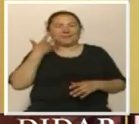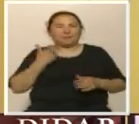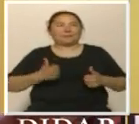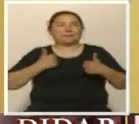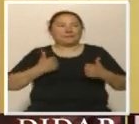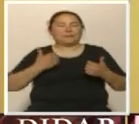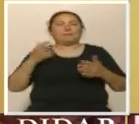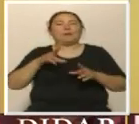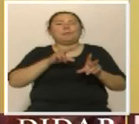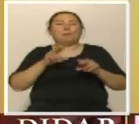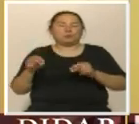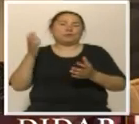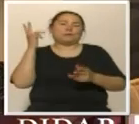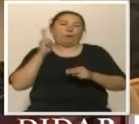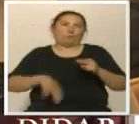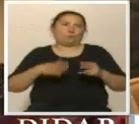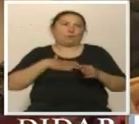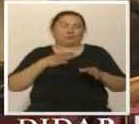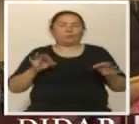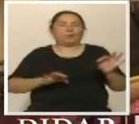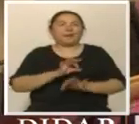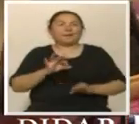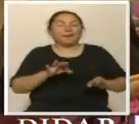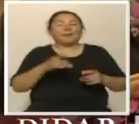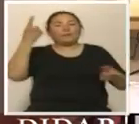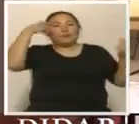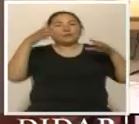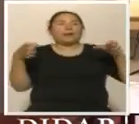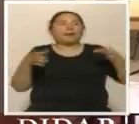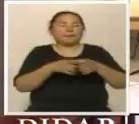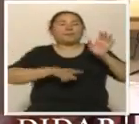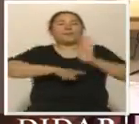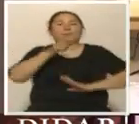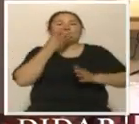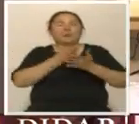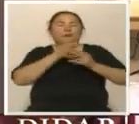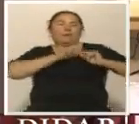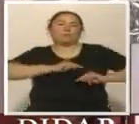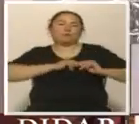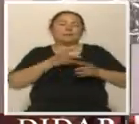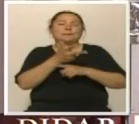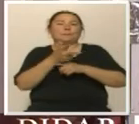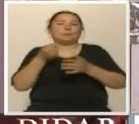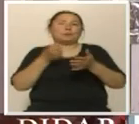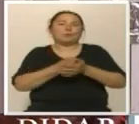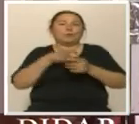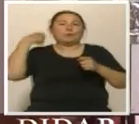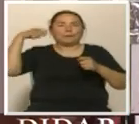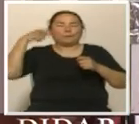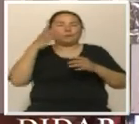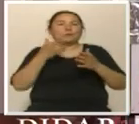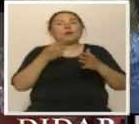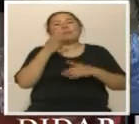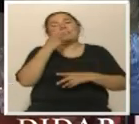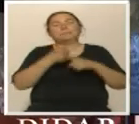и благополучно закончим наш проект таким образом творческий коллектив приступил к своей работе съемки продлятся около двух с половиной